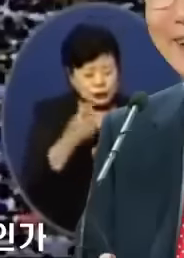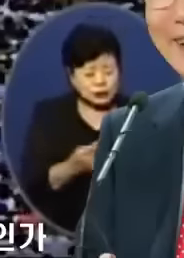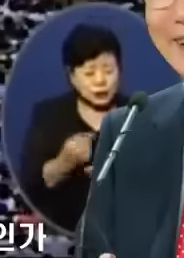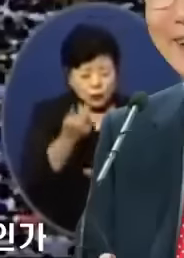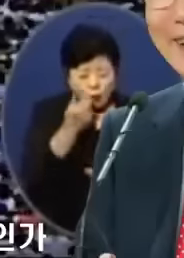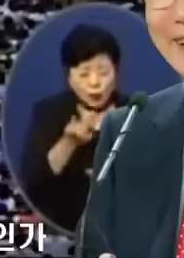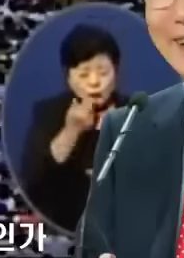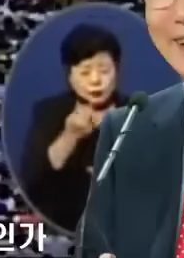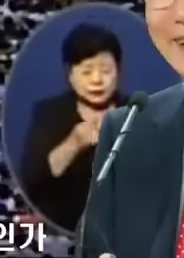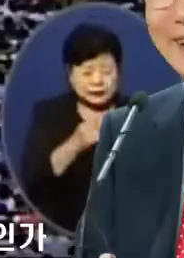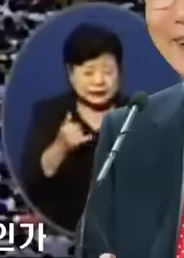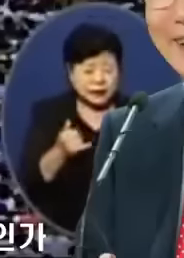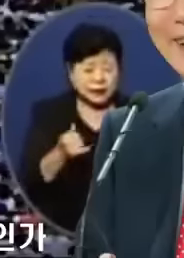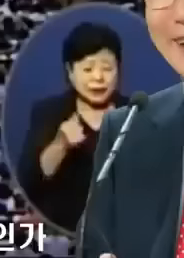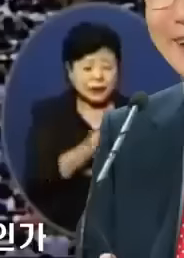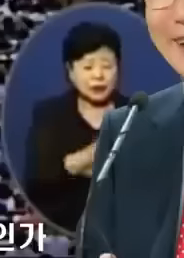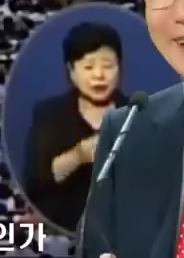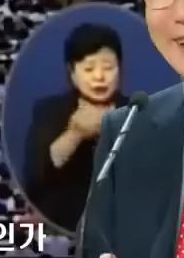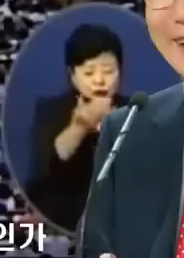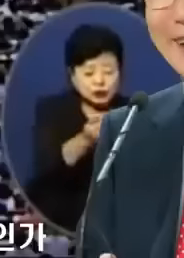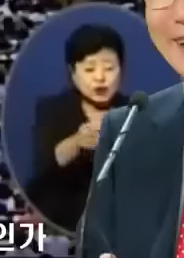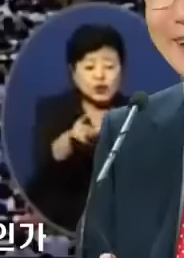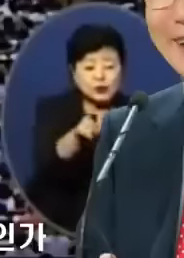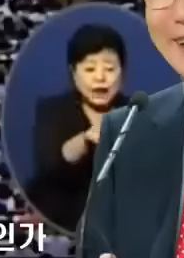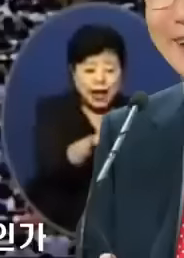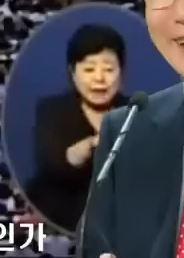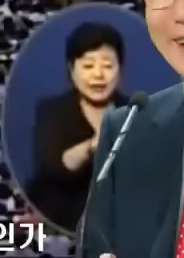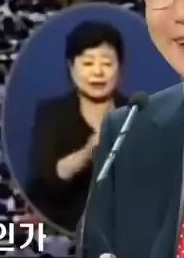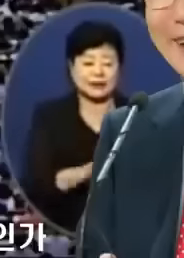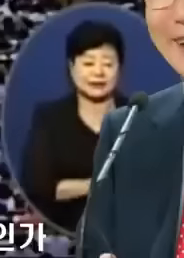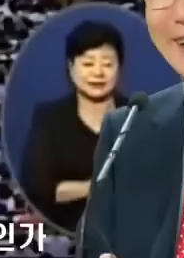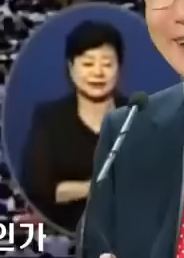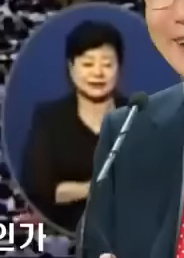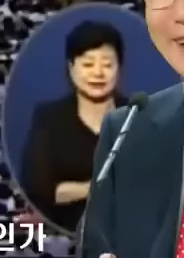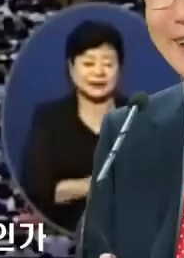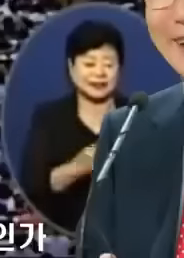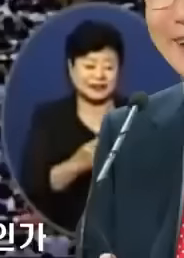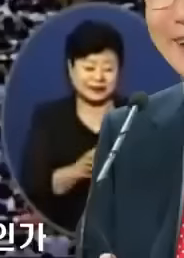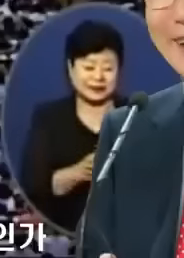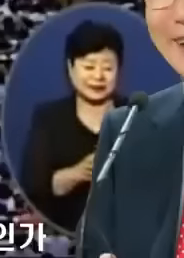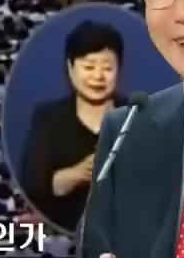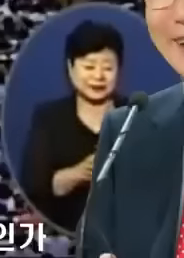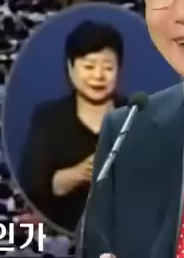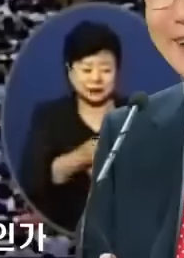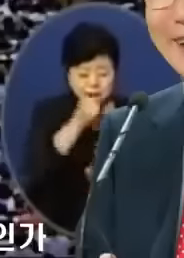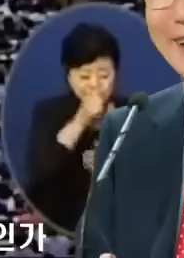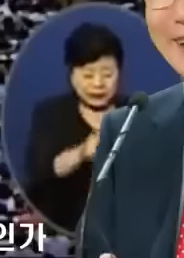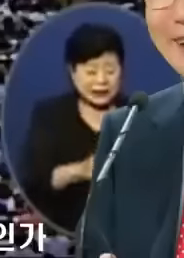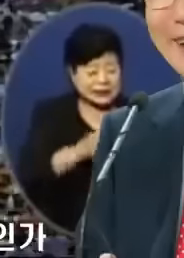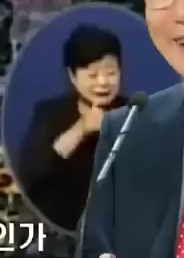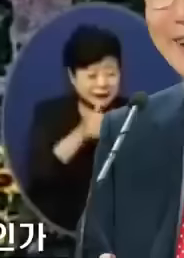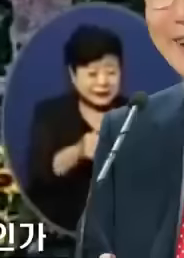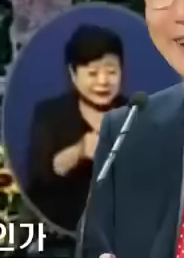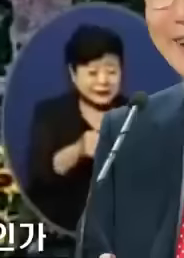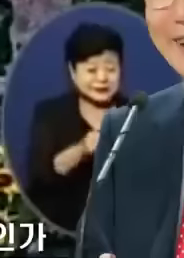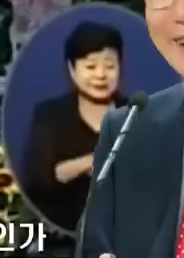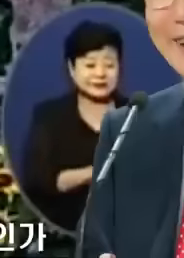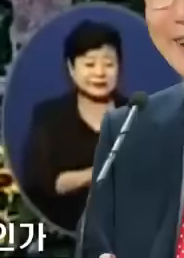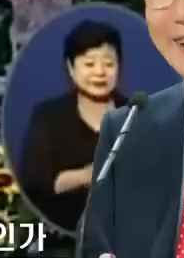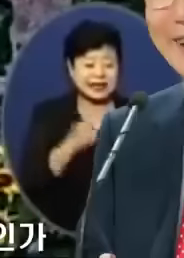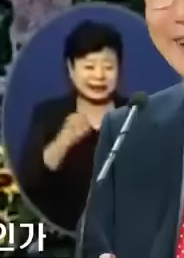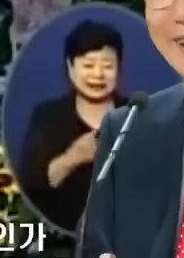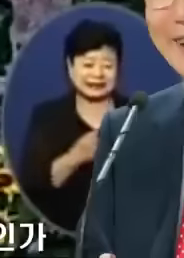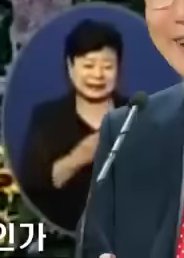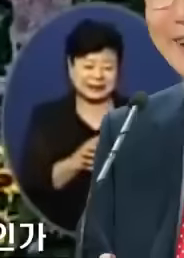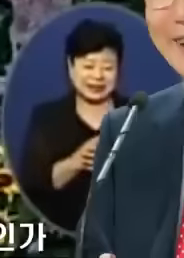자기 목숨을 많은 사람의 대속물로 주려 함이라고 말한 것입니다. 그러므로 좋은 하나님이